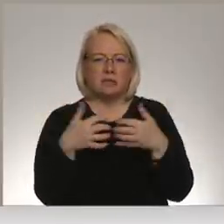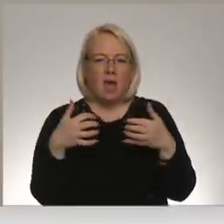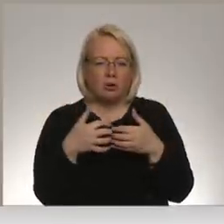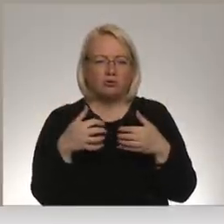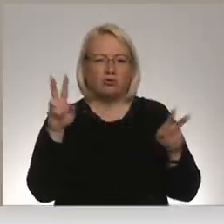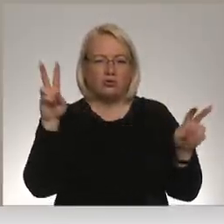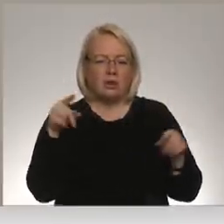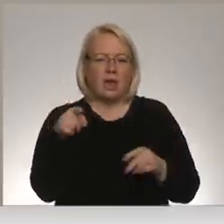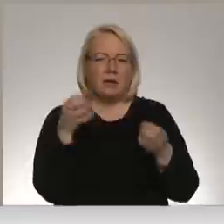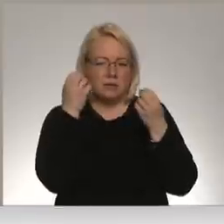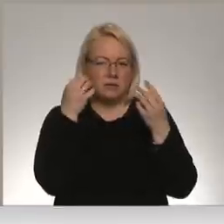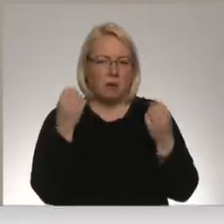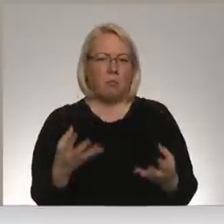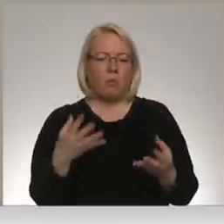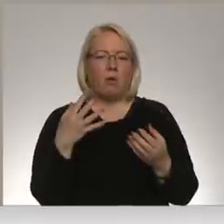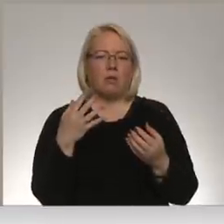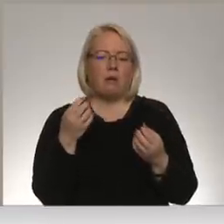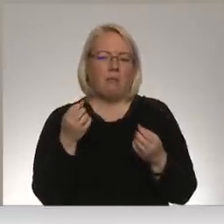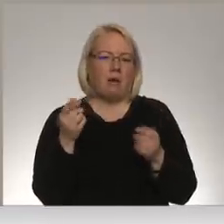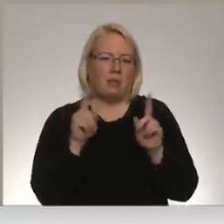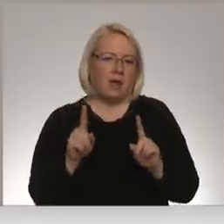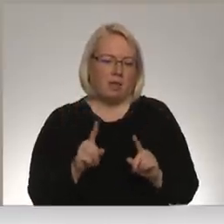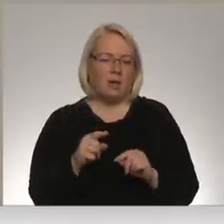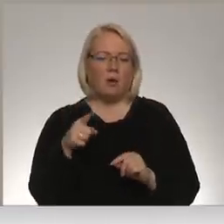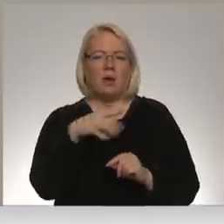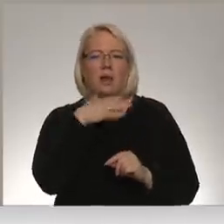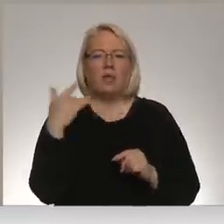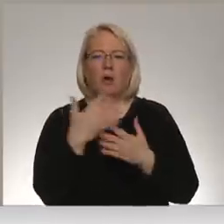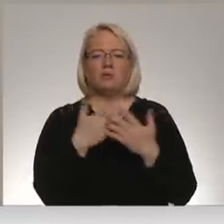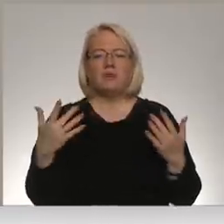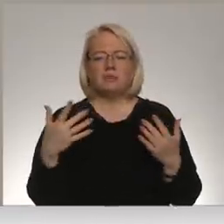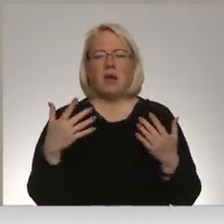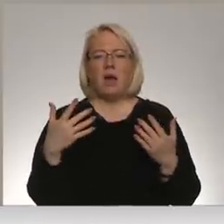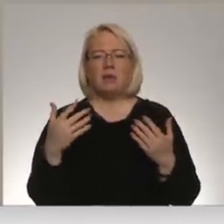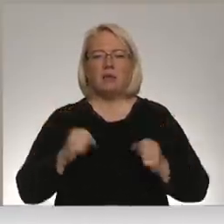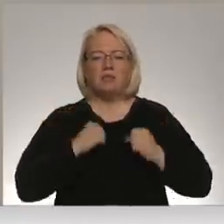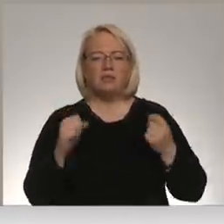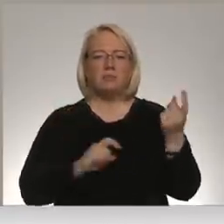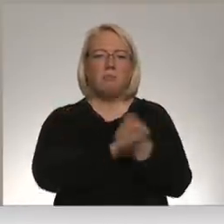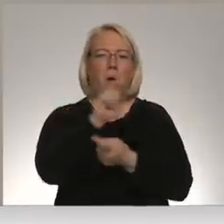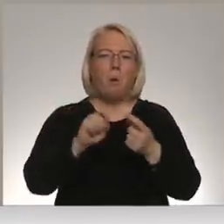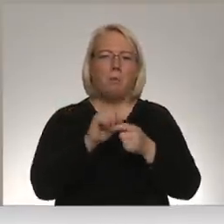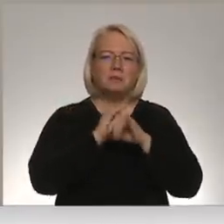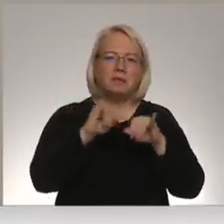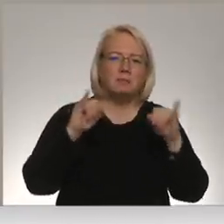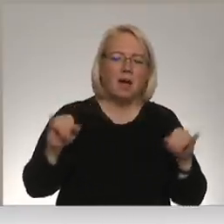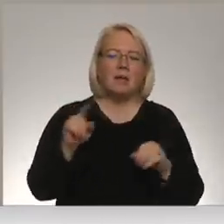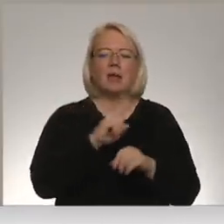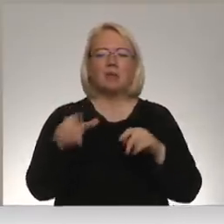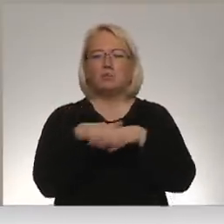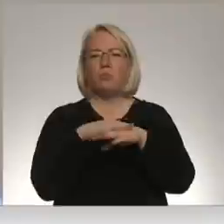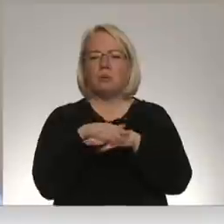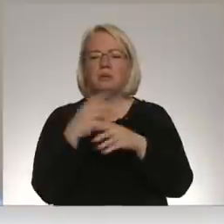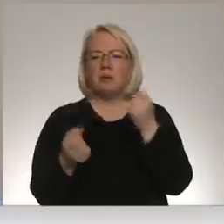saprotama lieta, ir ļoti daudz arī nu, spekulāciju, baumu, kas cirkulē publiskajā telpā.